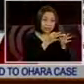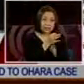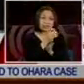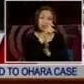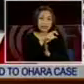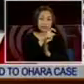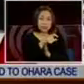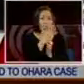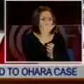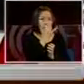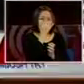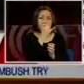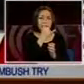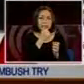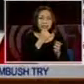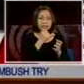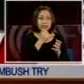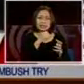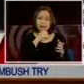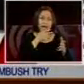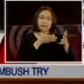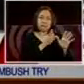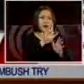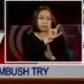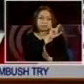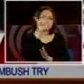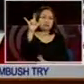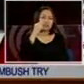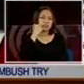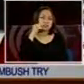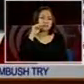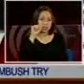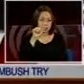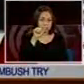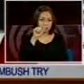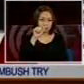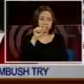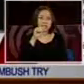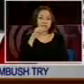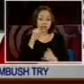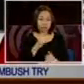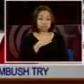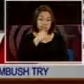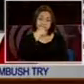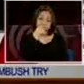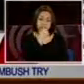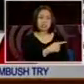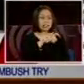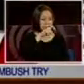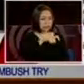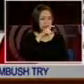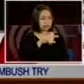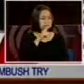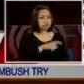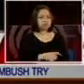ayaw naming payagan yung dating pangulo na makaalis ng bansa. So ang sabi ko, we have to file a motion